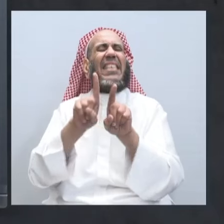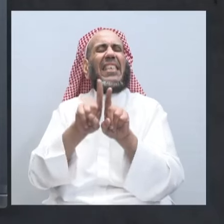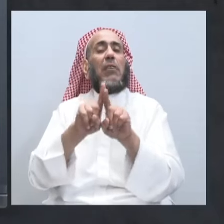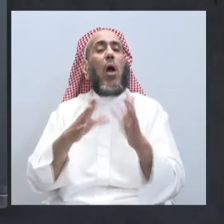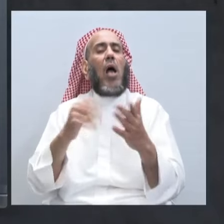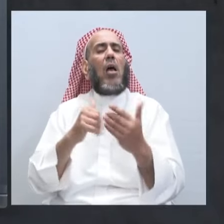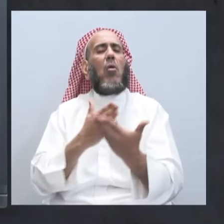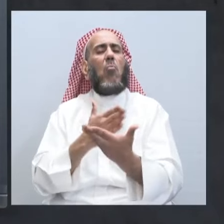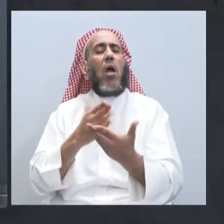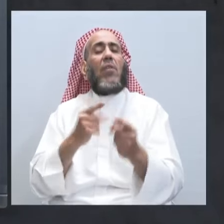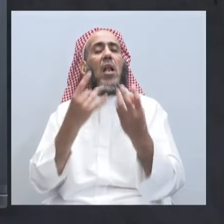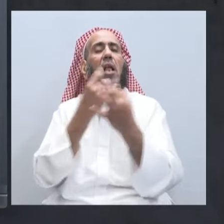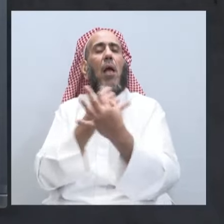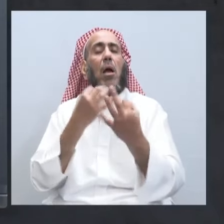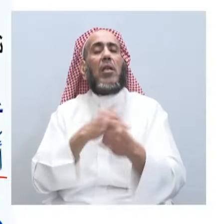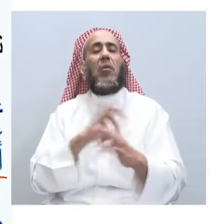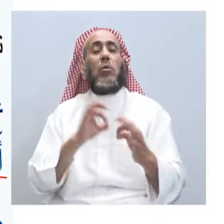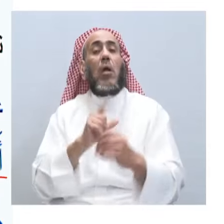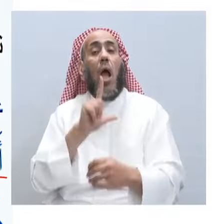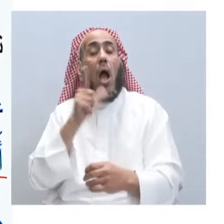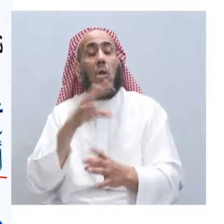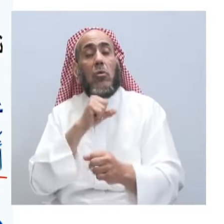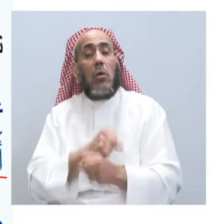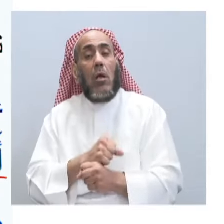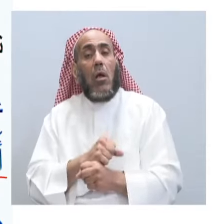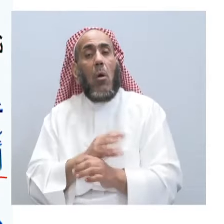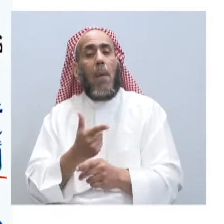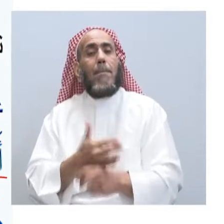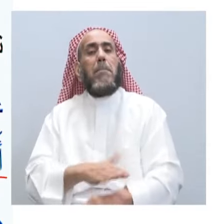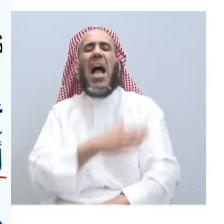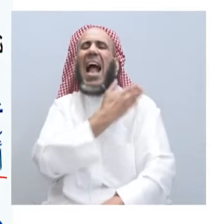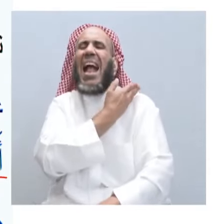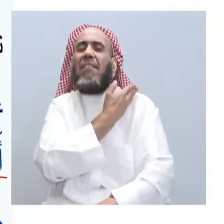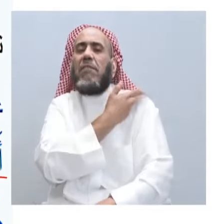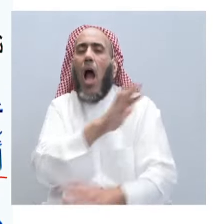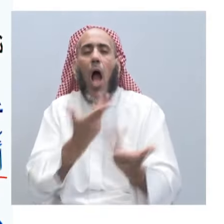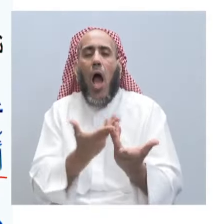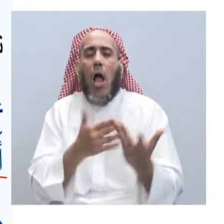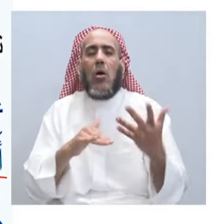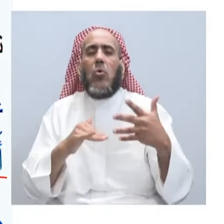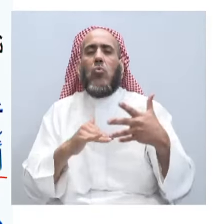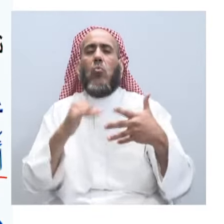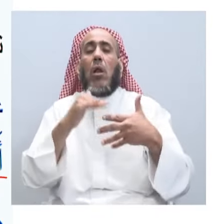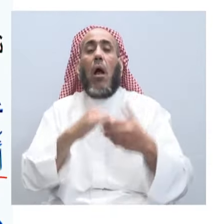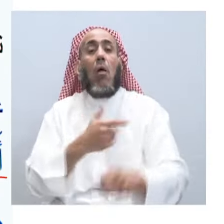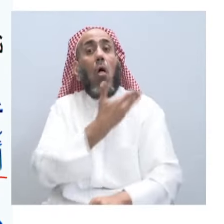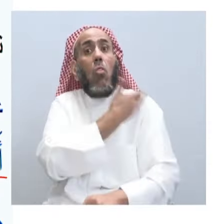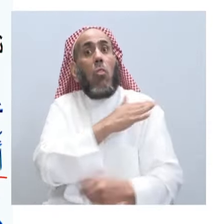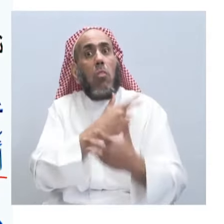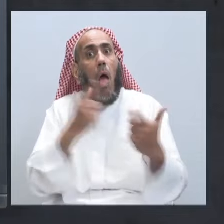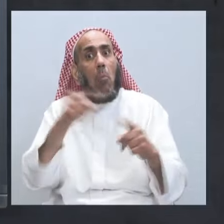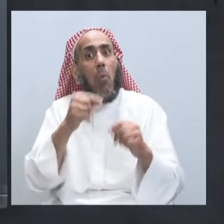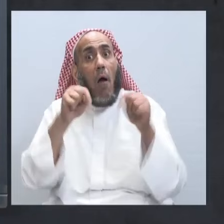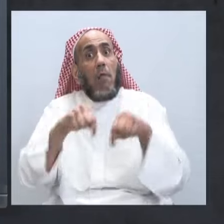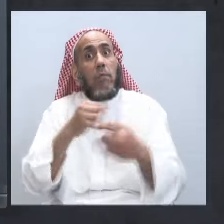منافي لكمال لتوحيد قالوا يا رسول الله ما كفاره ذلك هذا ذنب هل